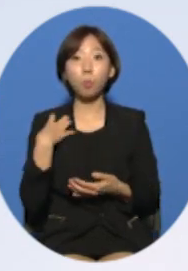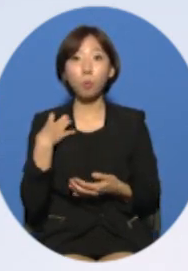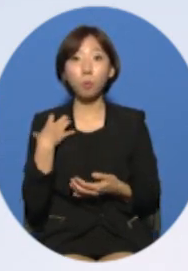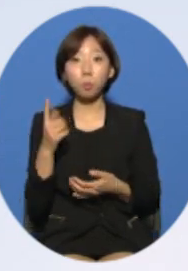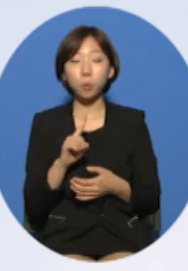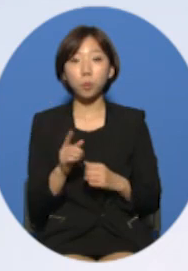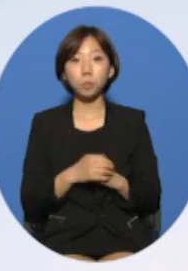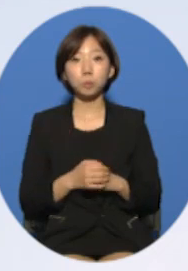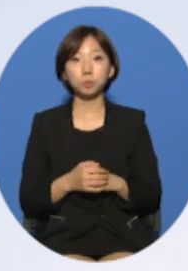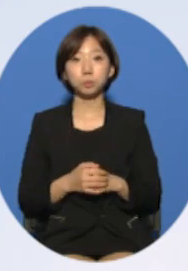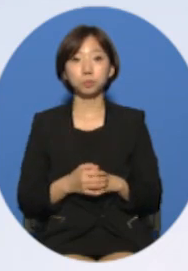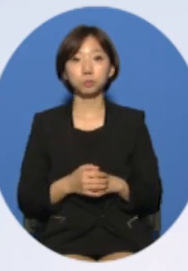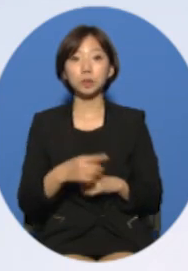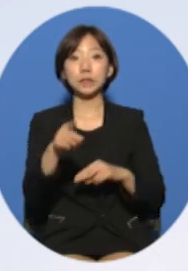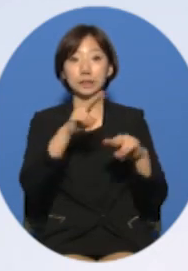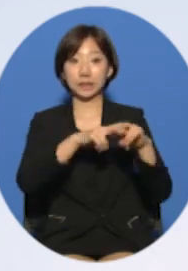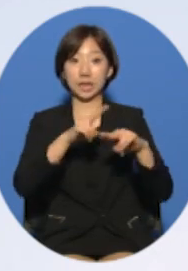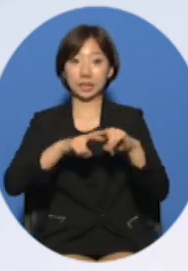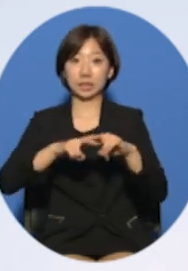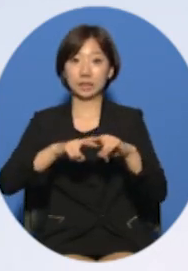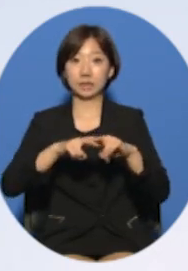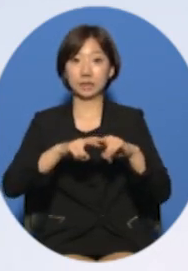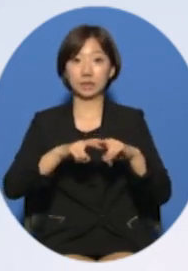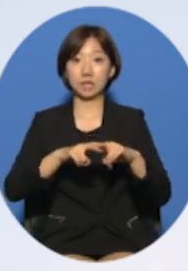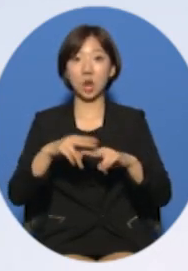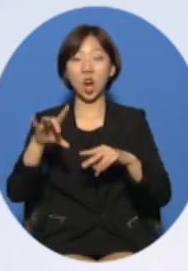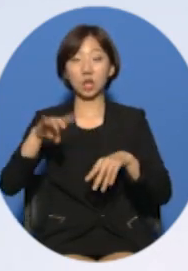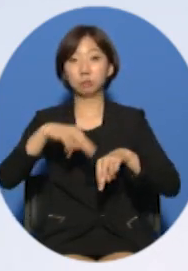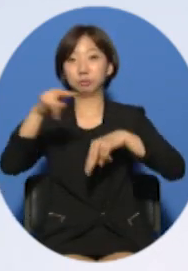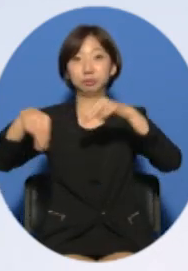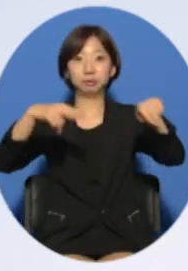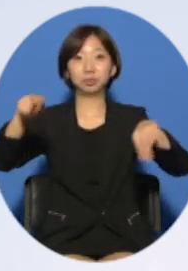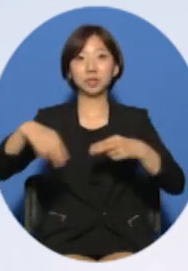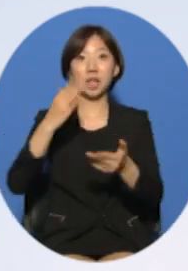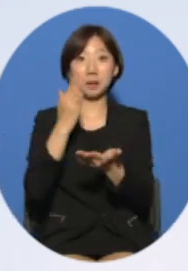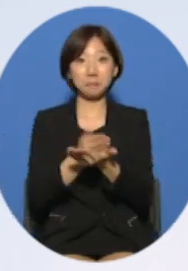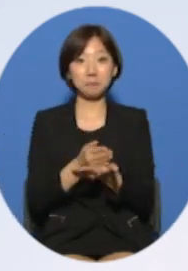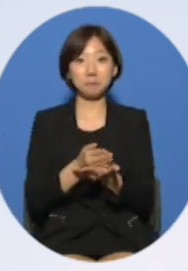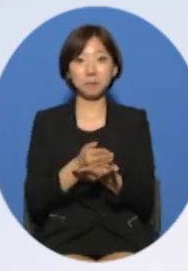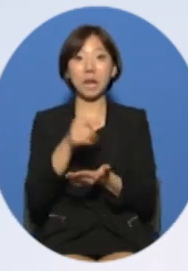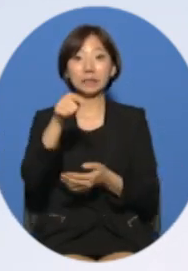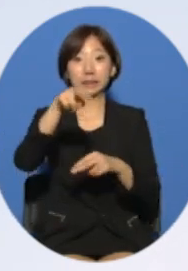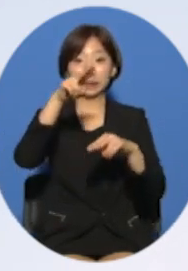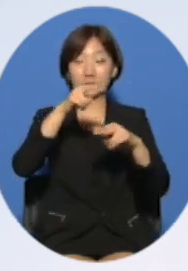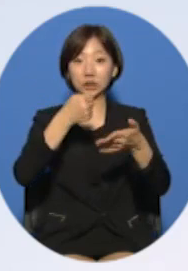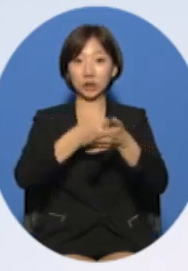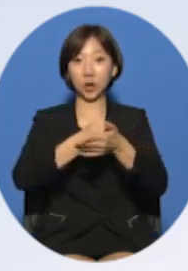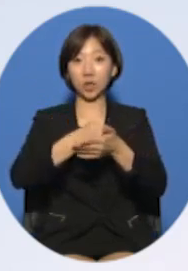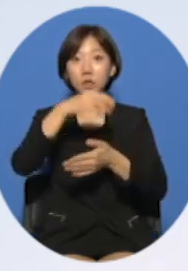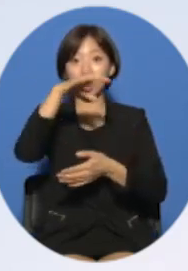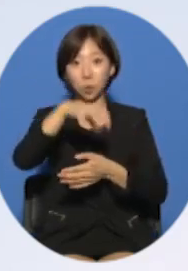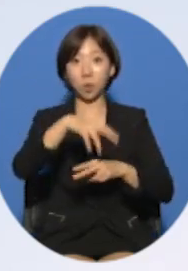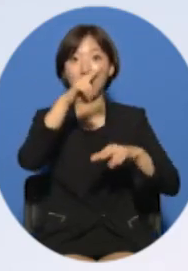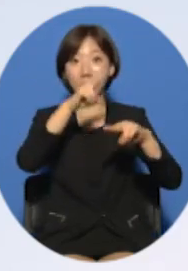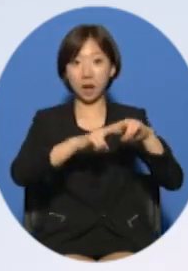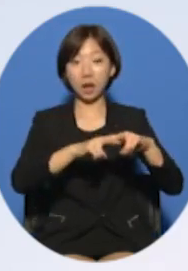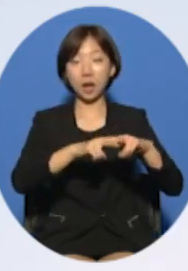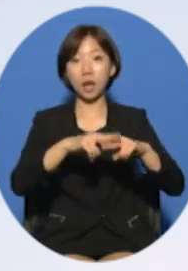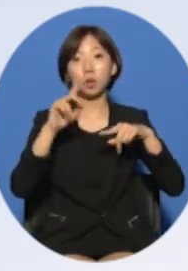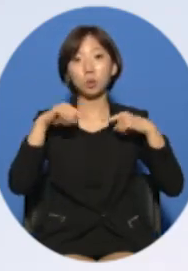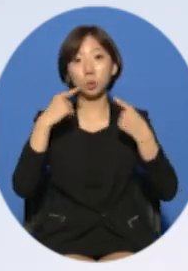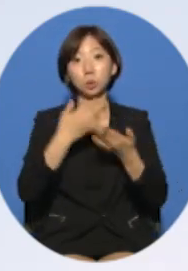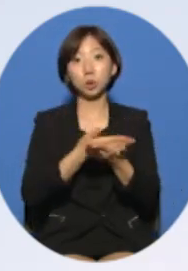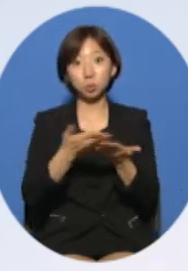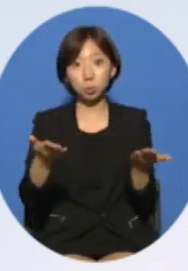투표 참관인석에서 네. 그게 중요해요. 어디 돌아다니지 말고 예. 저 자리에서만 이 투표 용지 교부한다든가